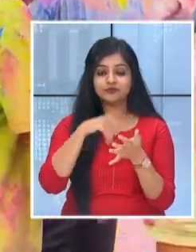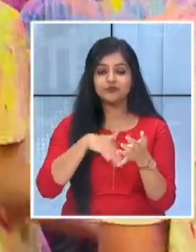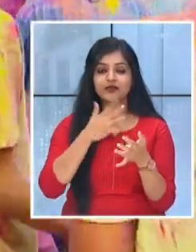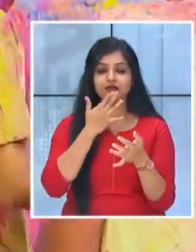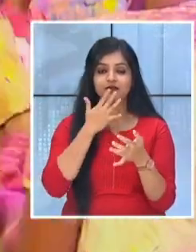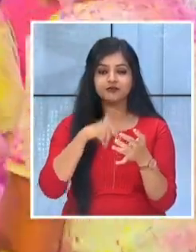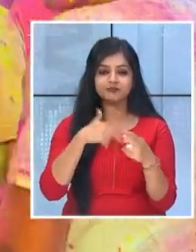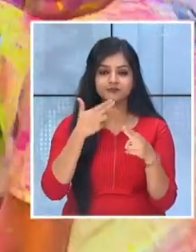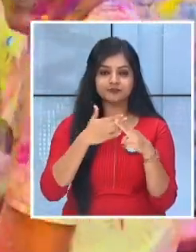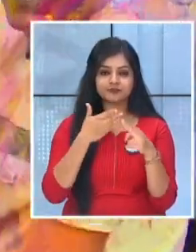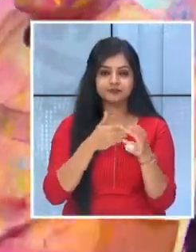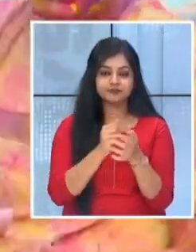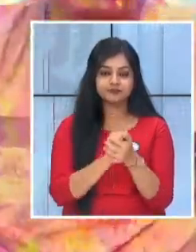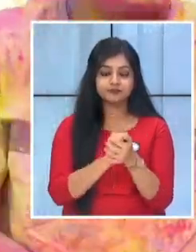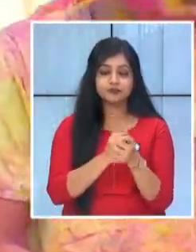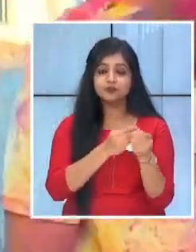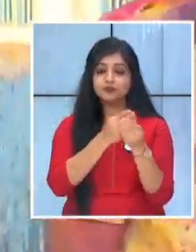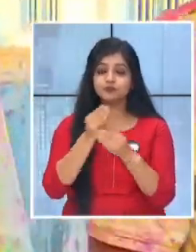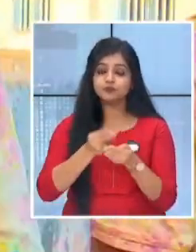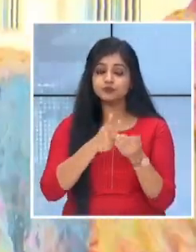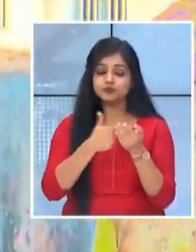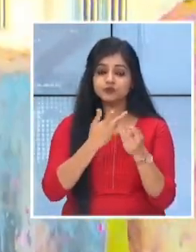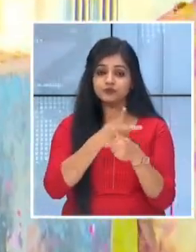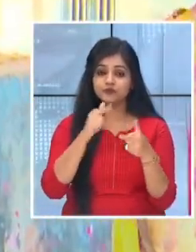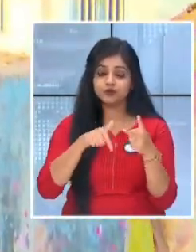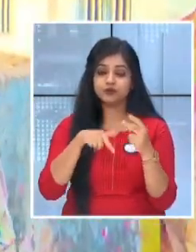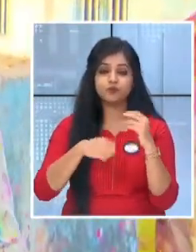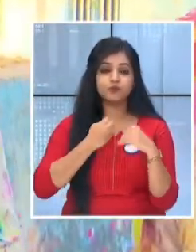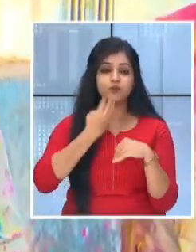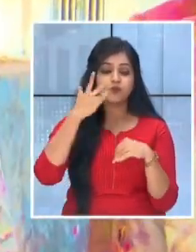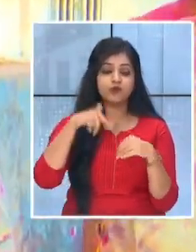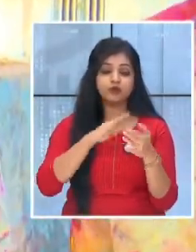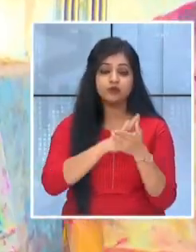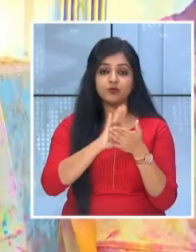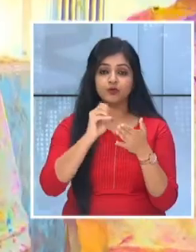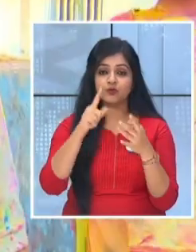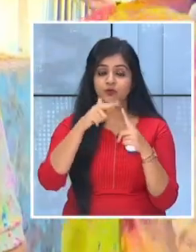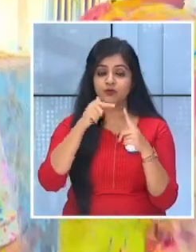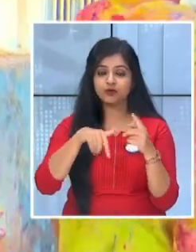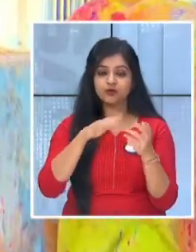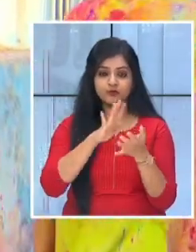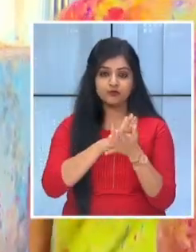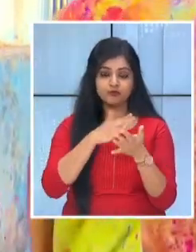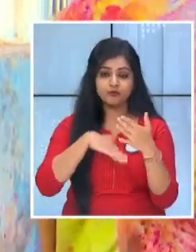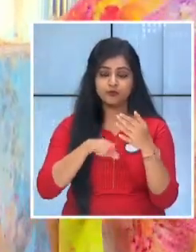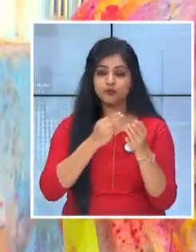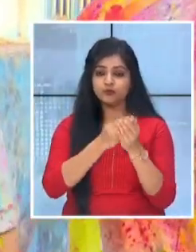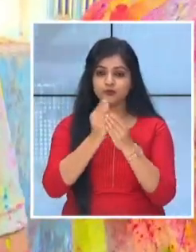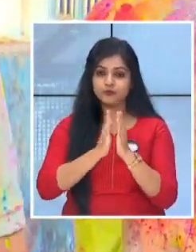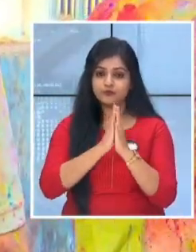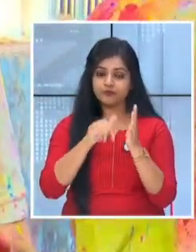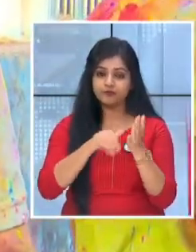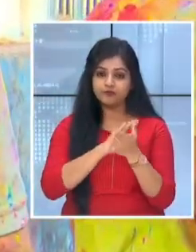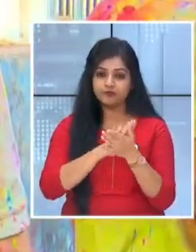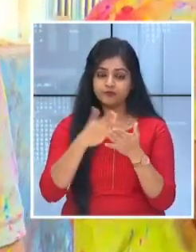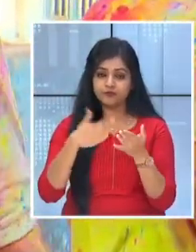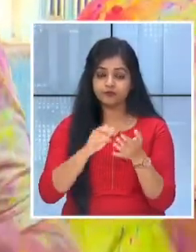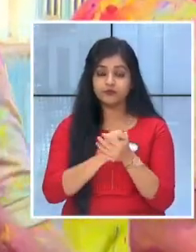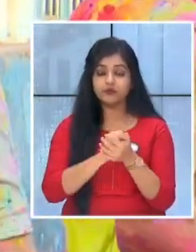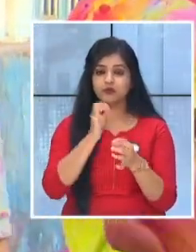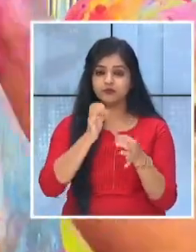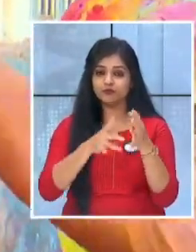ഓഫ് കളേഴ്സ്. പൂജാകർമ്മങ്ങളൊക്കെ മറ്റ് ഒരു കർമ്മങ്ങൾ ഇന്ന് രാവിലെ ഹോളിക ദഹനം പറഞ്ഞ ഒരു പരിപാടി ഉണ്ടായിരുന്നു. ദഹനം ഹോളികാനി കത്തിക്കലാണ്. അത്